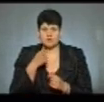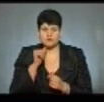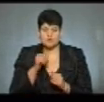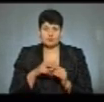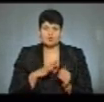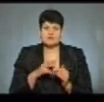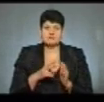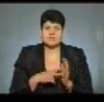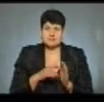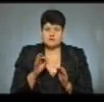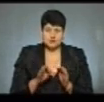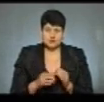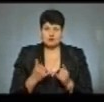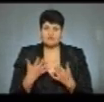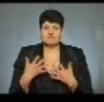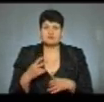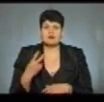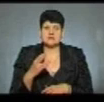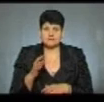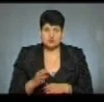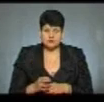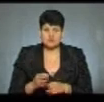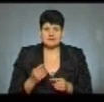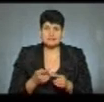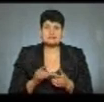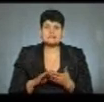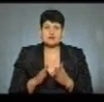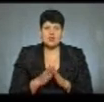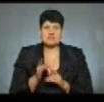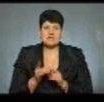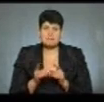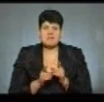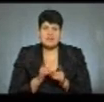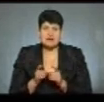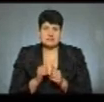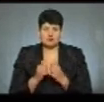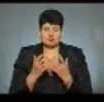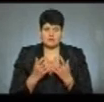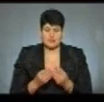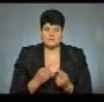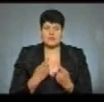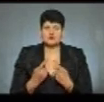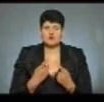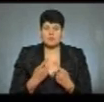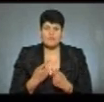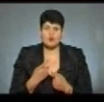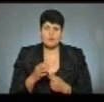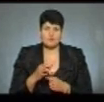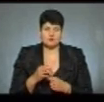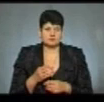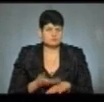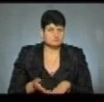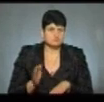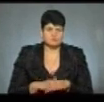на 17%, сьогодні він уже на 20%. Тобто, ситуація міняється кожен день. Якщо ми говоримо про критичну